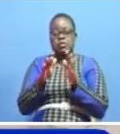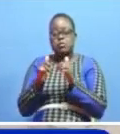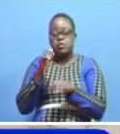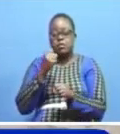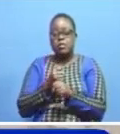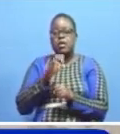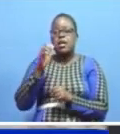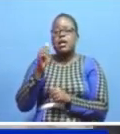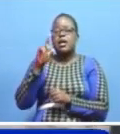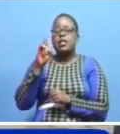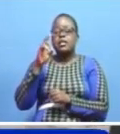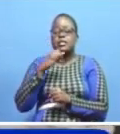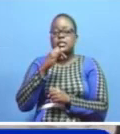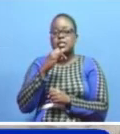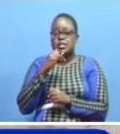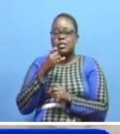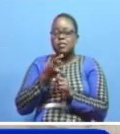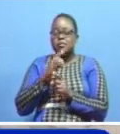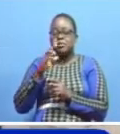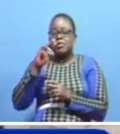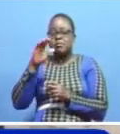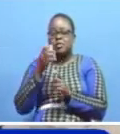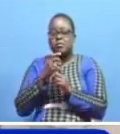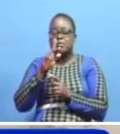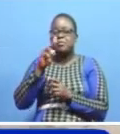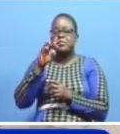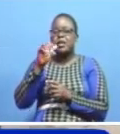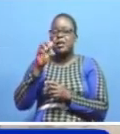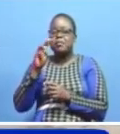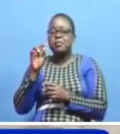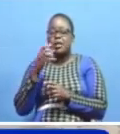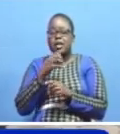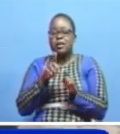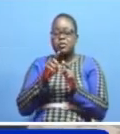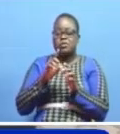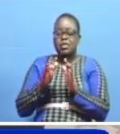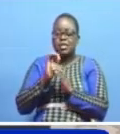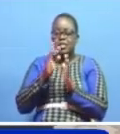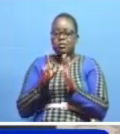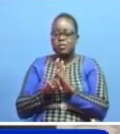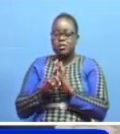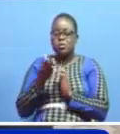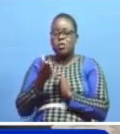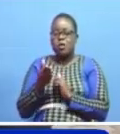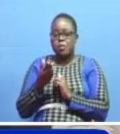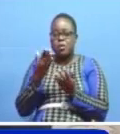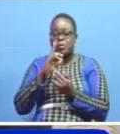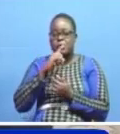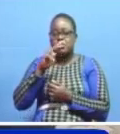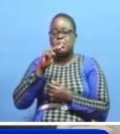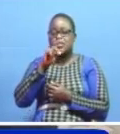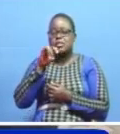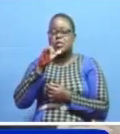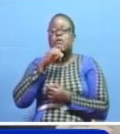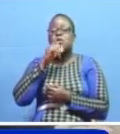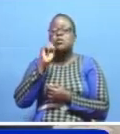Alex Nganga ni memba wa bunge ya kaunti ya Kitui kuma wadini ameambani na inki motongo iwala ni bunge ni ii iweta Nzilu ni wemue